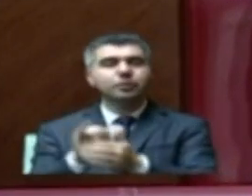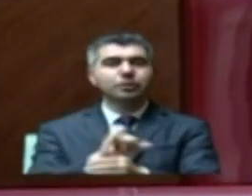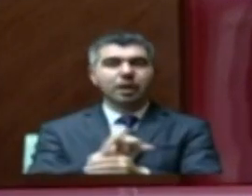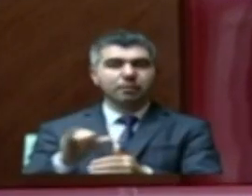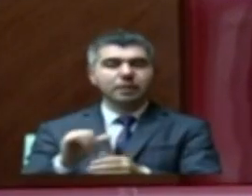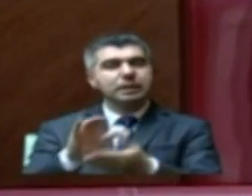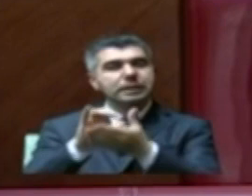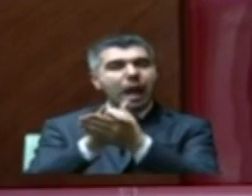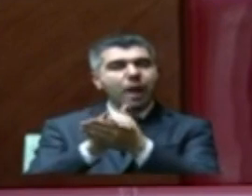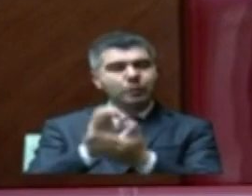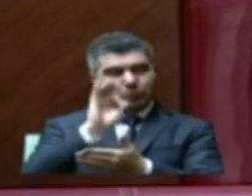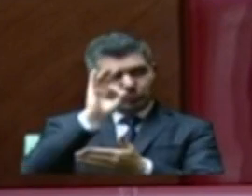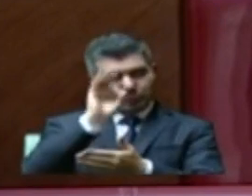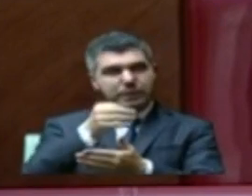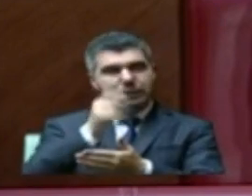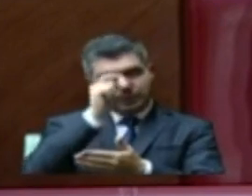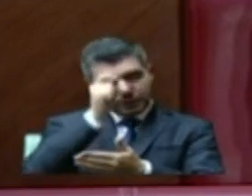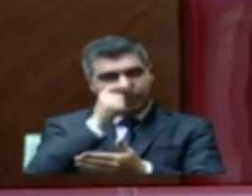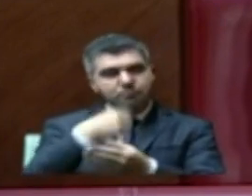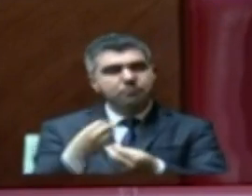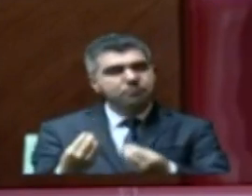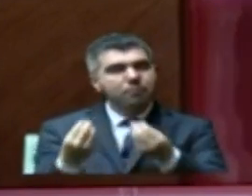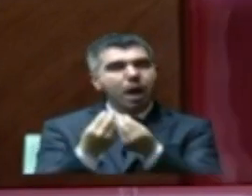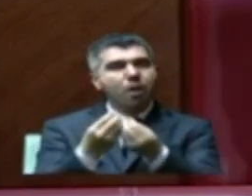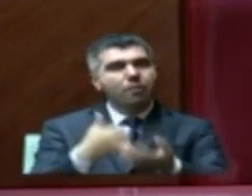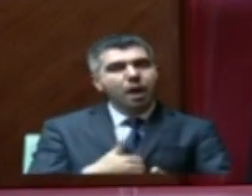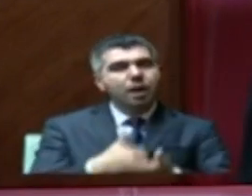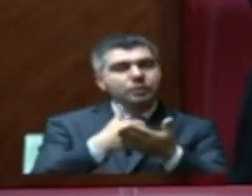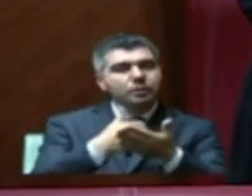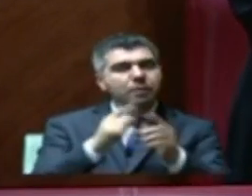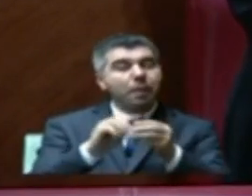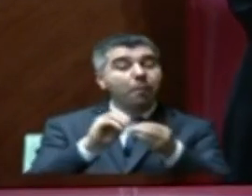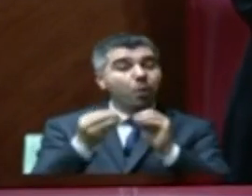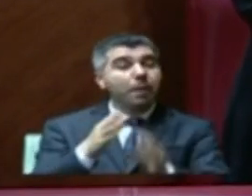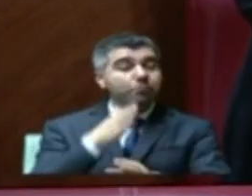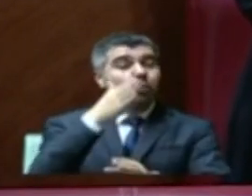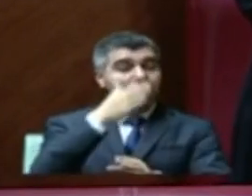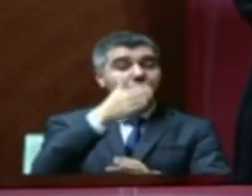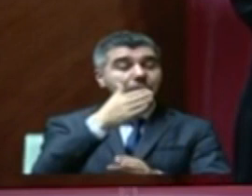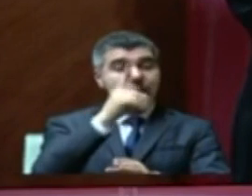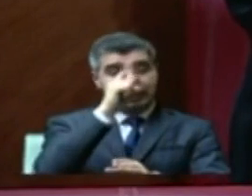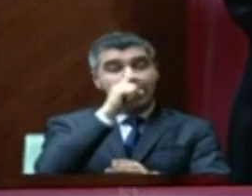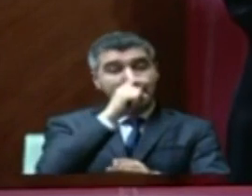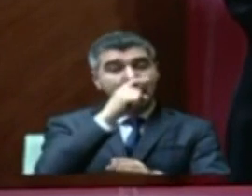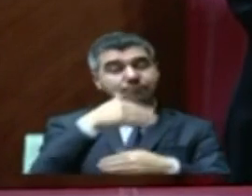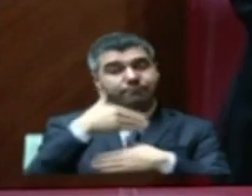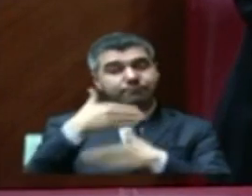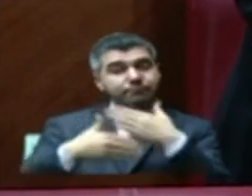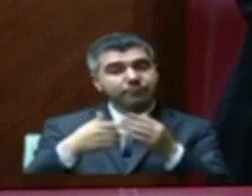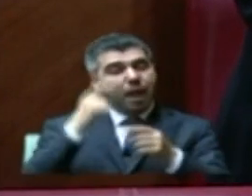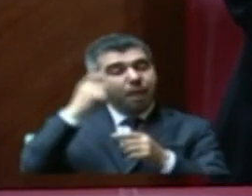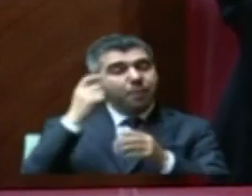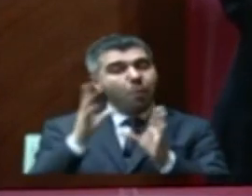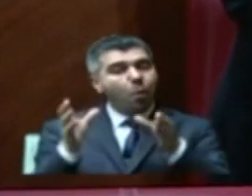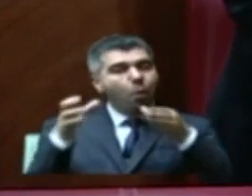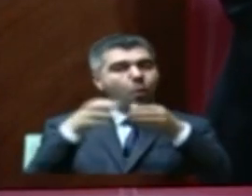لاننا يعني مقتنعين بان هذا اليوم المشاكل المستقبليه، اليوم بدات بواحد الحده ولكن غتزداد في المستقبل. شكراً، ولا بد من التفكير